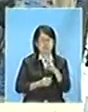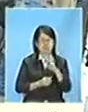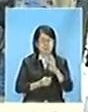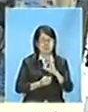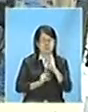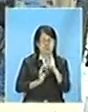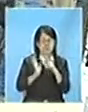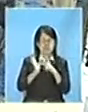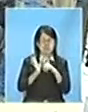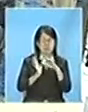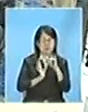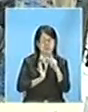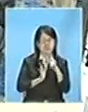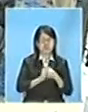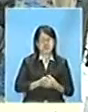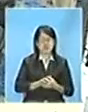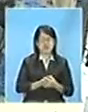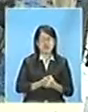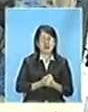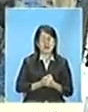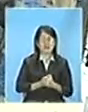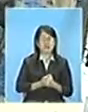ริชัยเอกวัฒน์